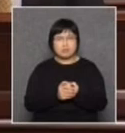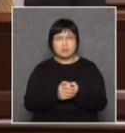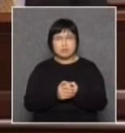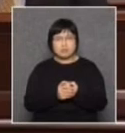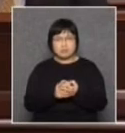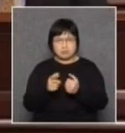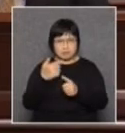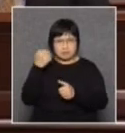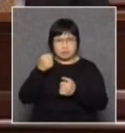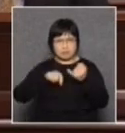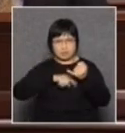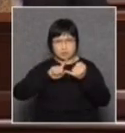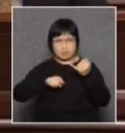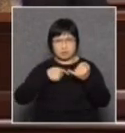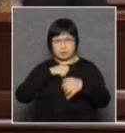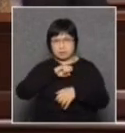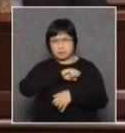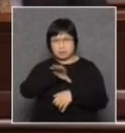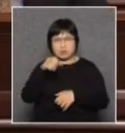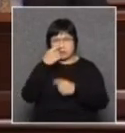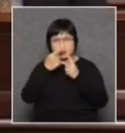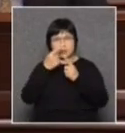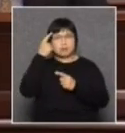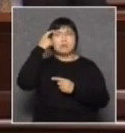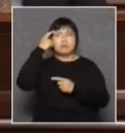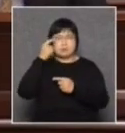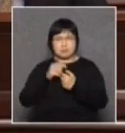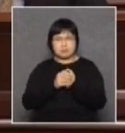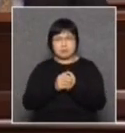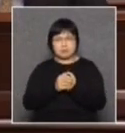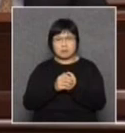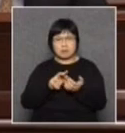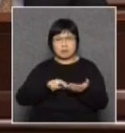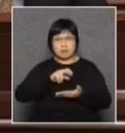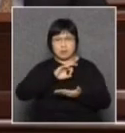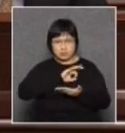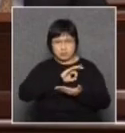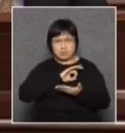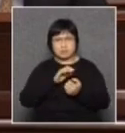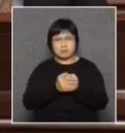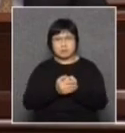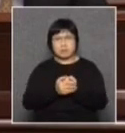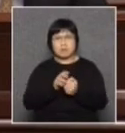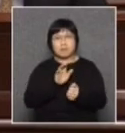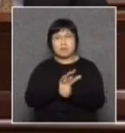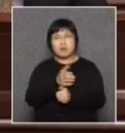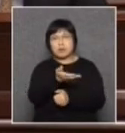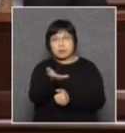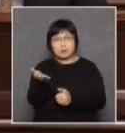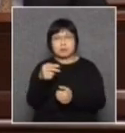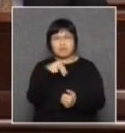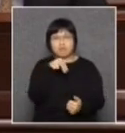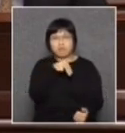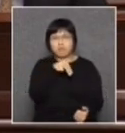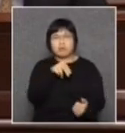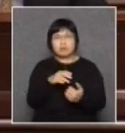主席，最後我必須提醒香港市民，立法會呢是幫大家把關的，我